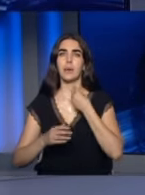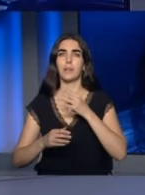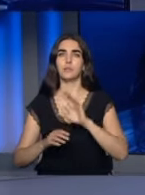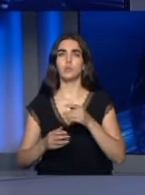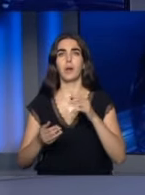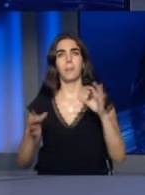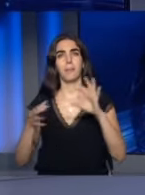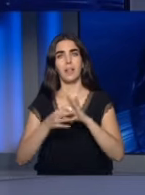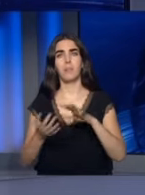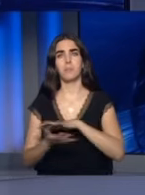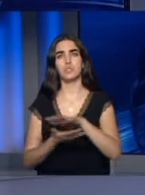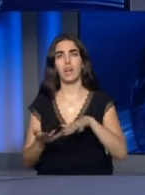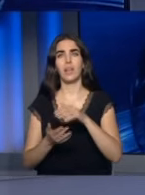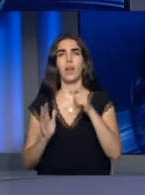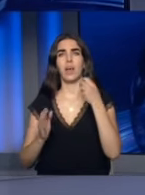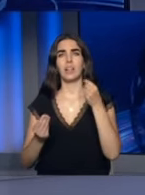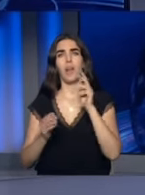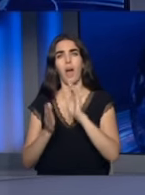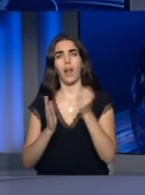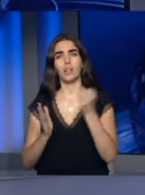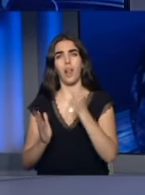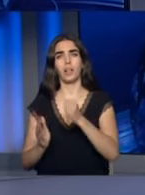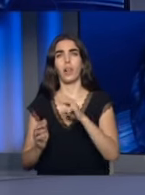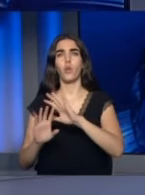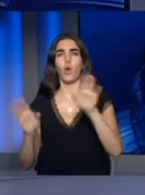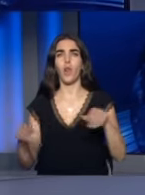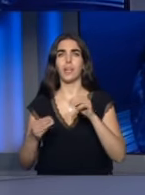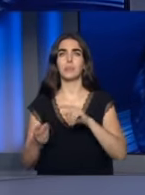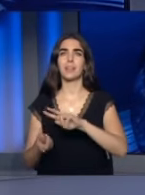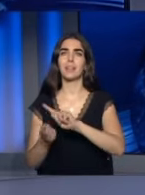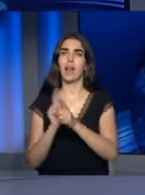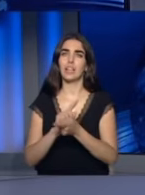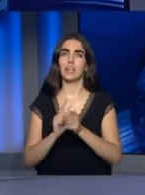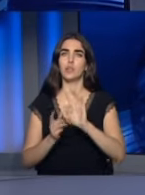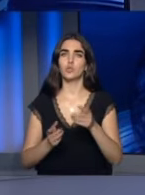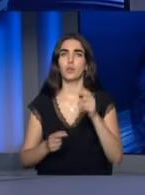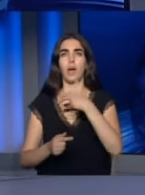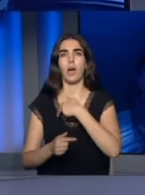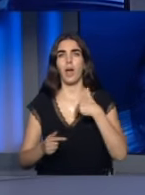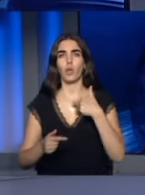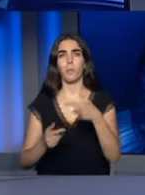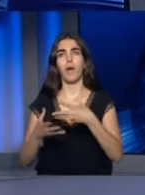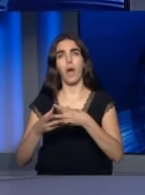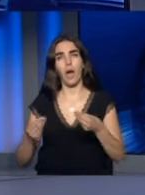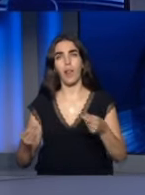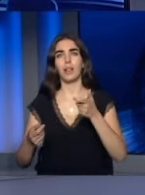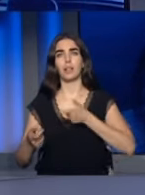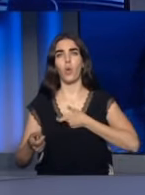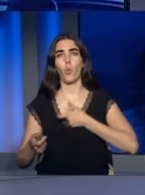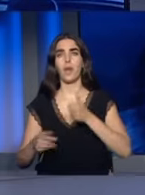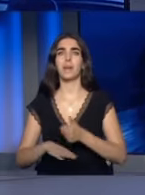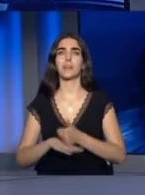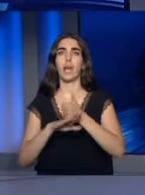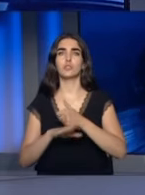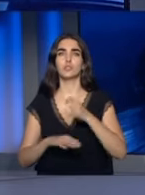جورجوس عن الازمات المتفاقم القاتله وعن تعطيل مشبوه يساهم في تفكك وتحلل الدوله